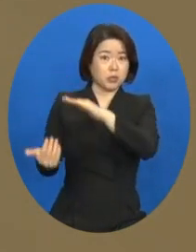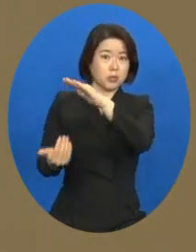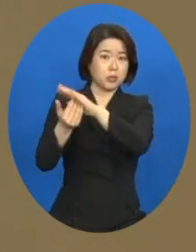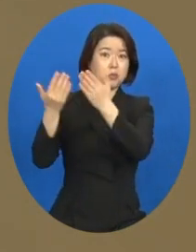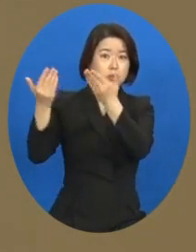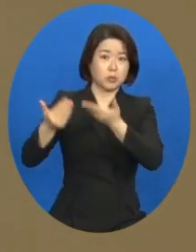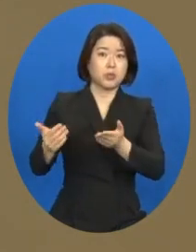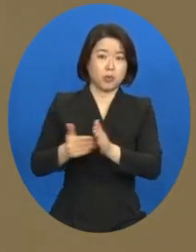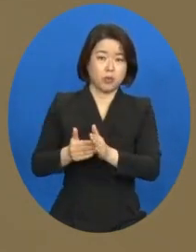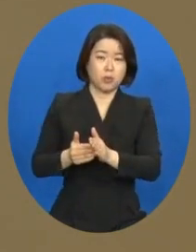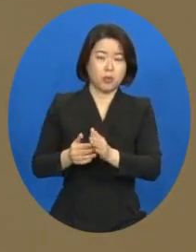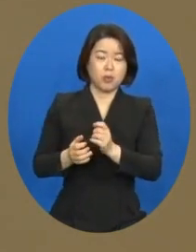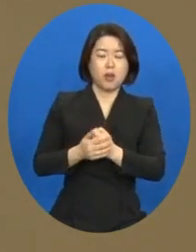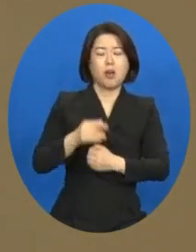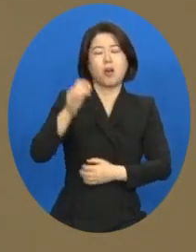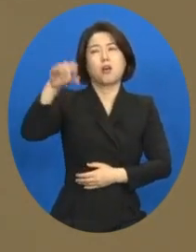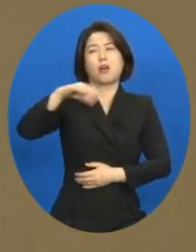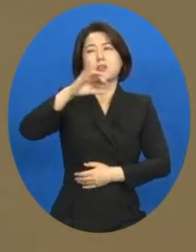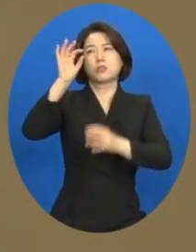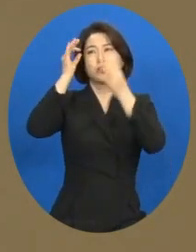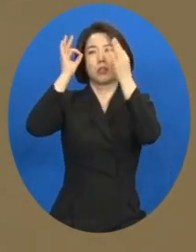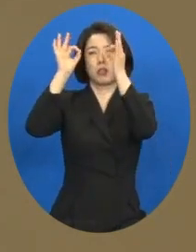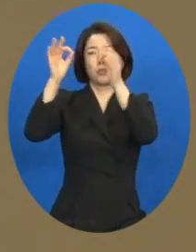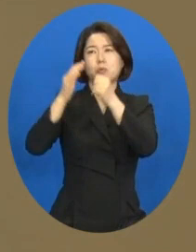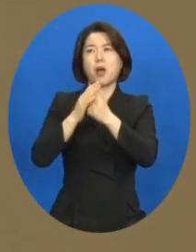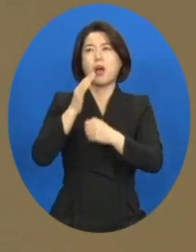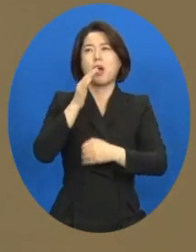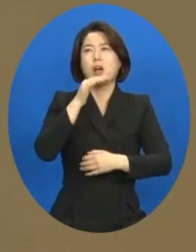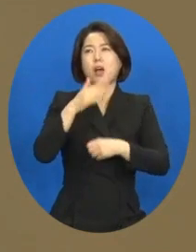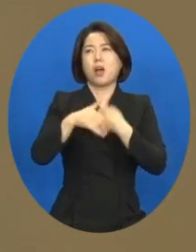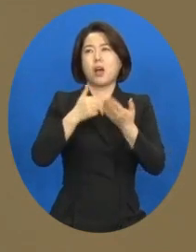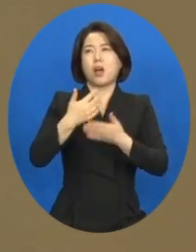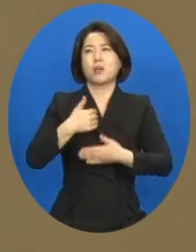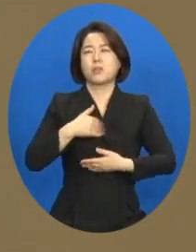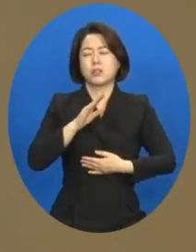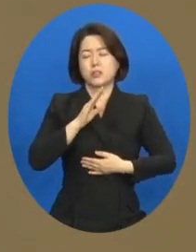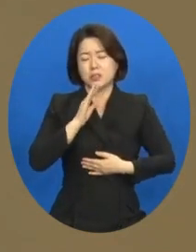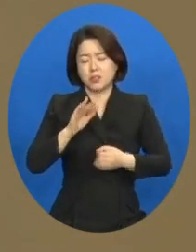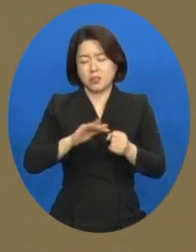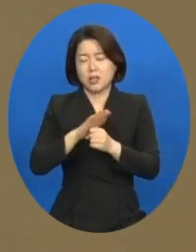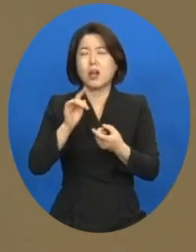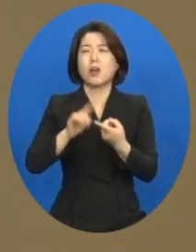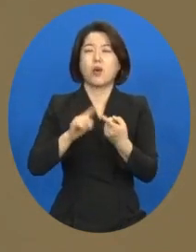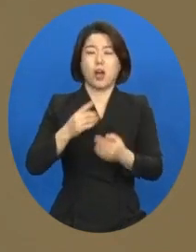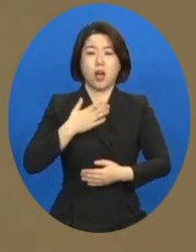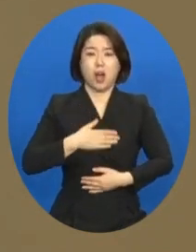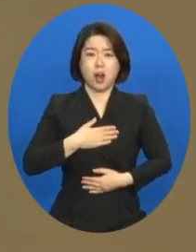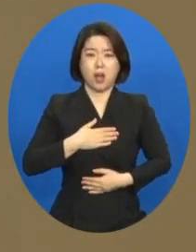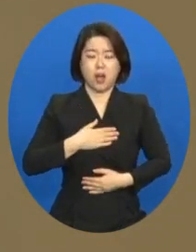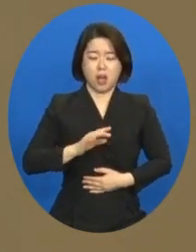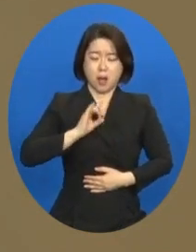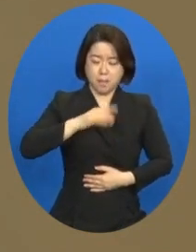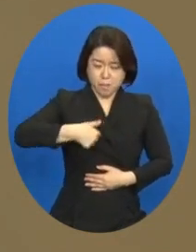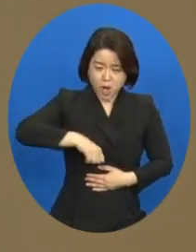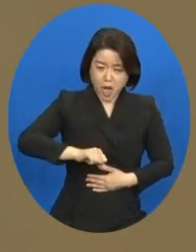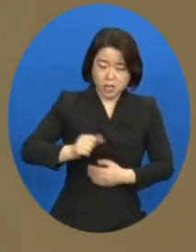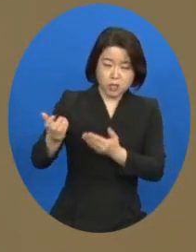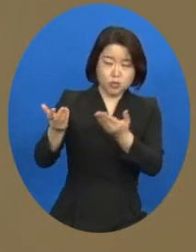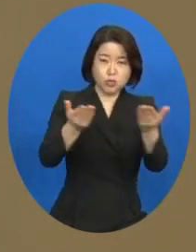십자가를 보면 하나님이 나를 얼마나 사랑하시는지를 알아요. 독생자까지 주시기까지 사랑하셨어.